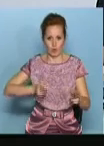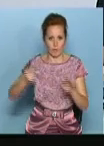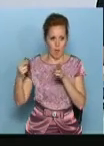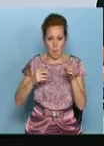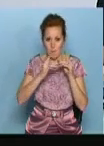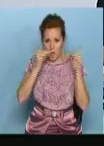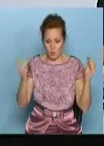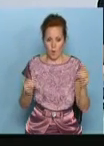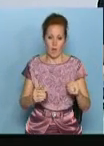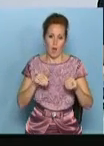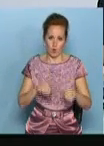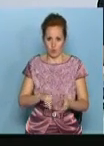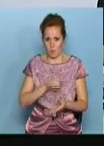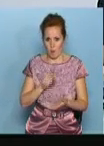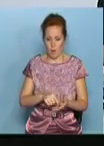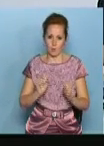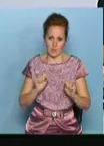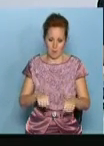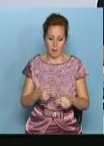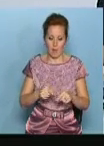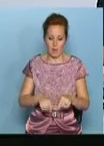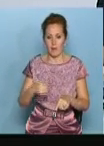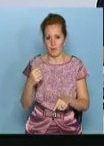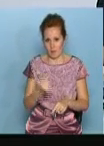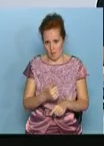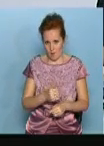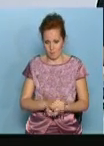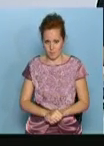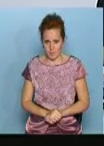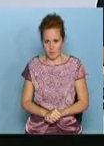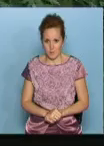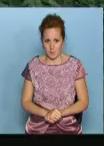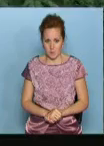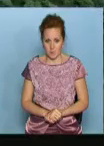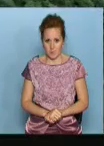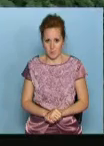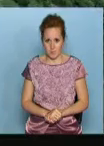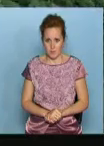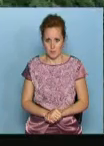проблему местные власти смогли на этой неделе. Как, знает Анна Кавырзина.